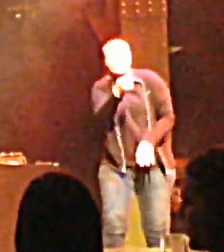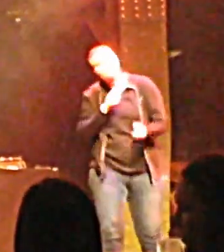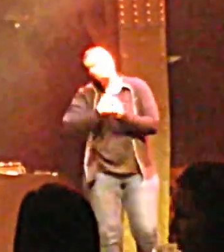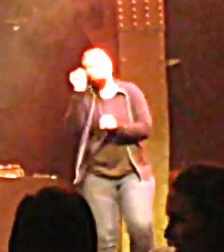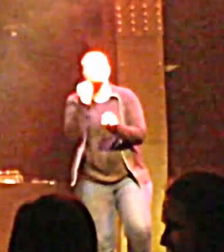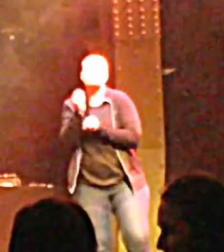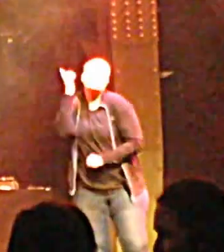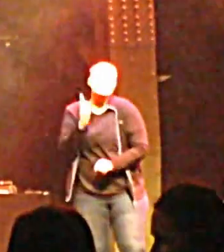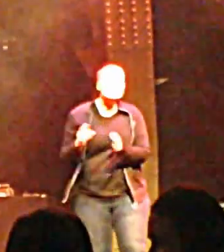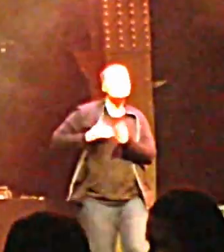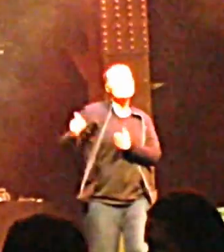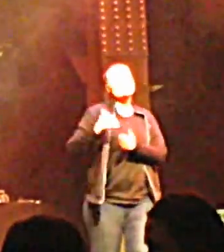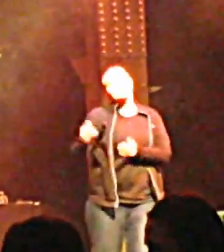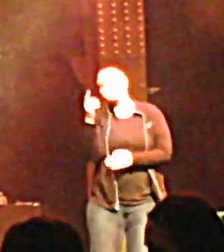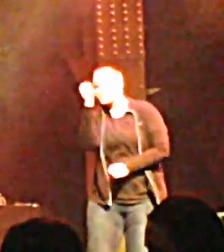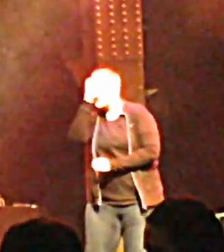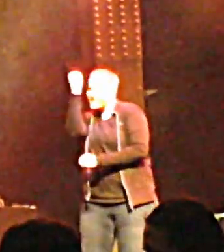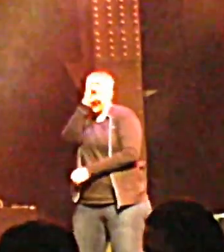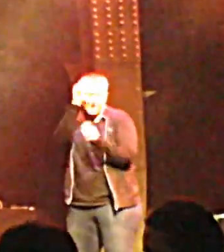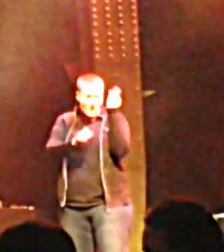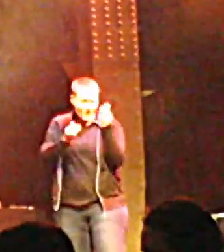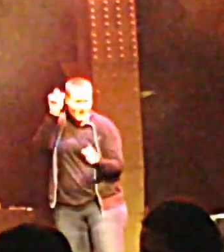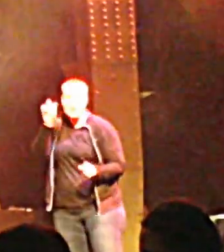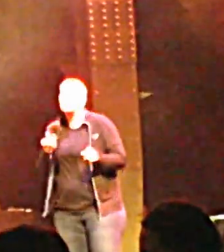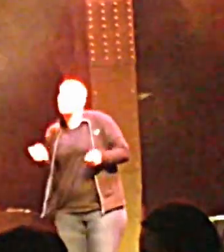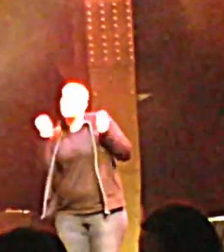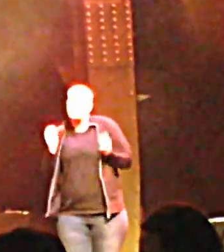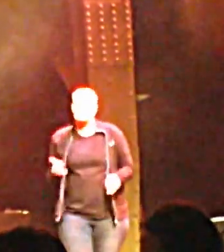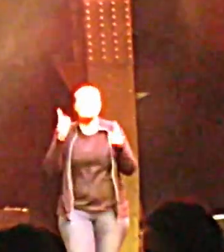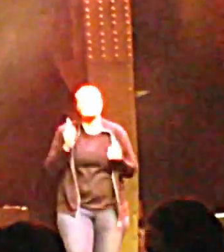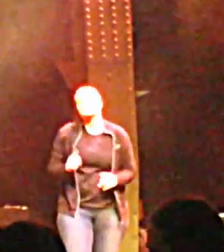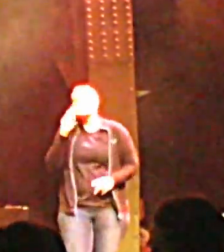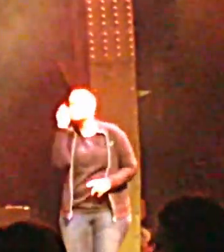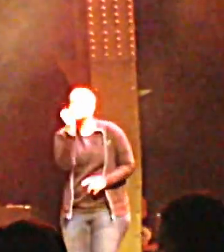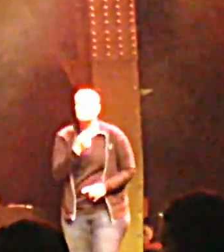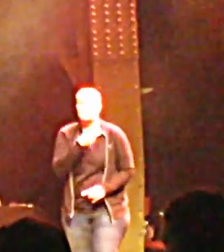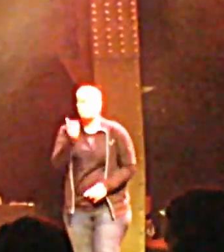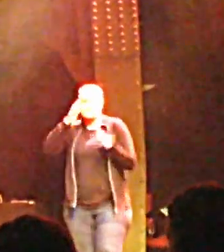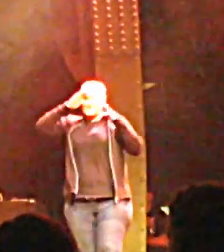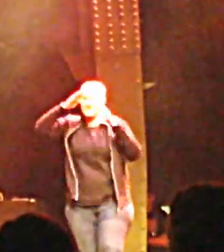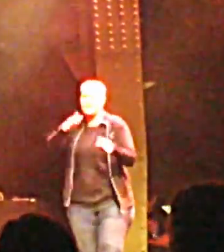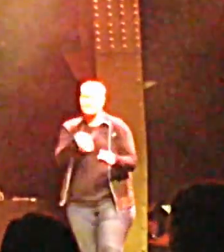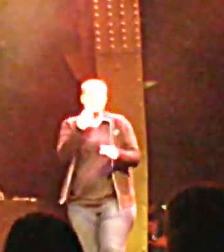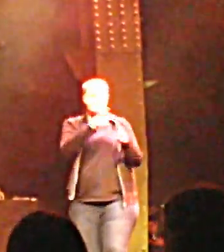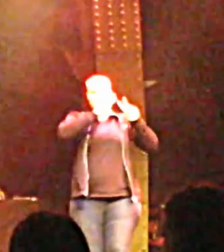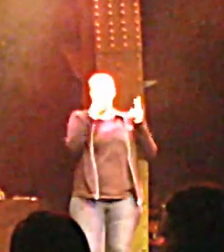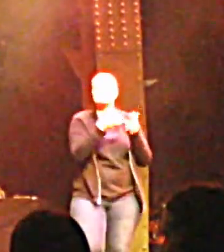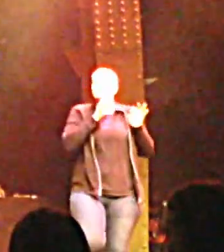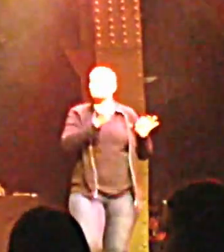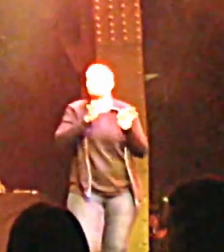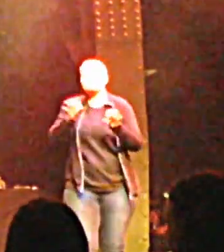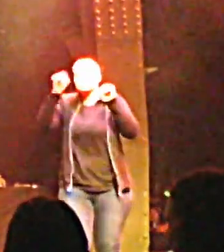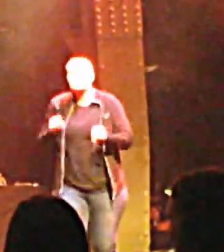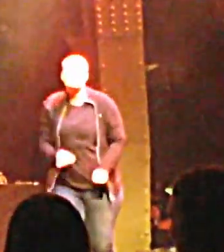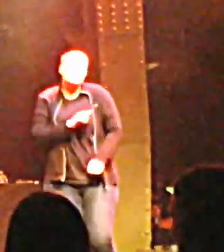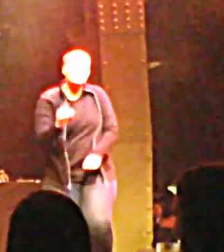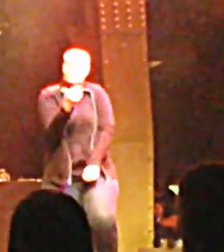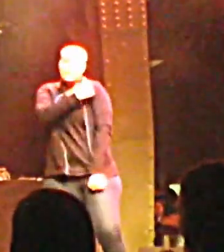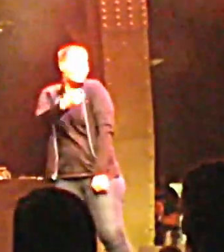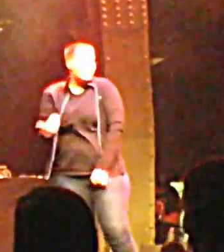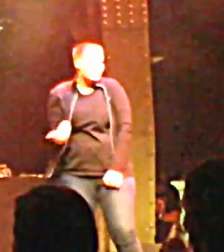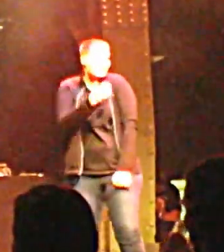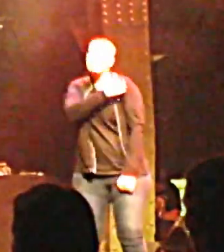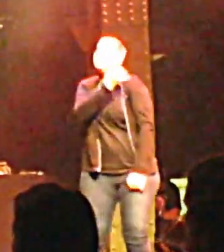nicht unterdrücken. Verrückte sind da, um das Weltbild zu rechts zu rücken. Tu einfach so, als hättest du nichts zu tun. Und wenn dich einer wissen will, gibt das ein